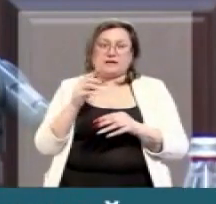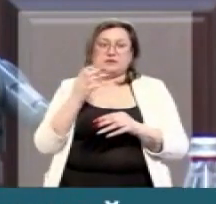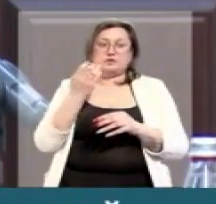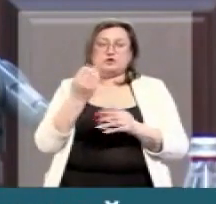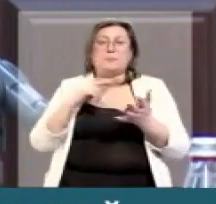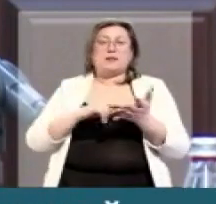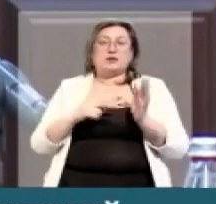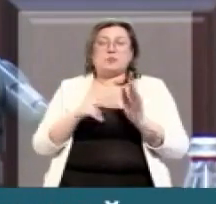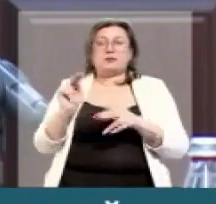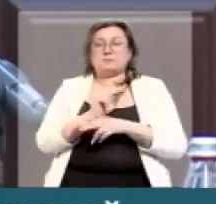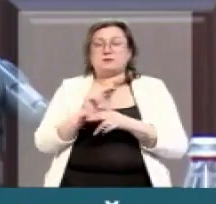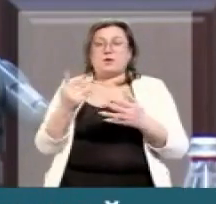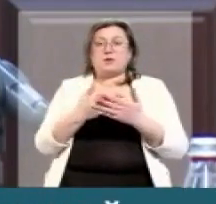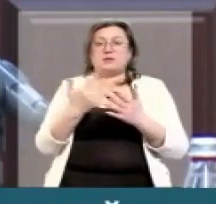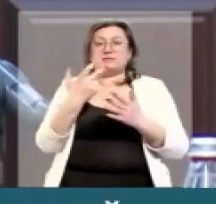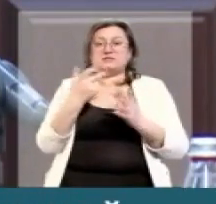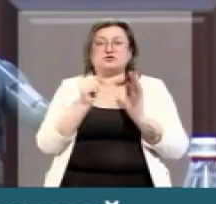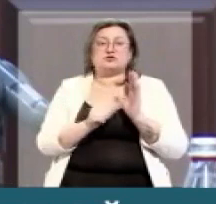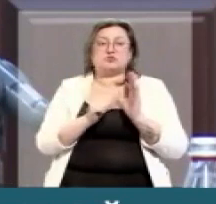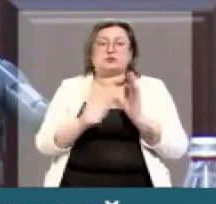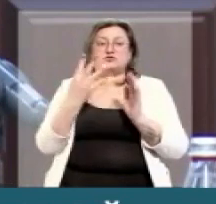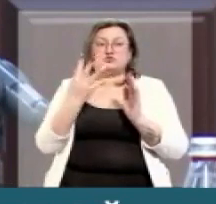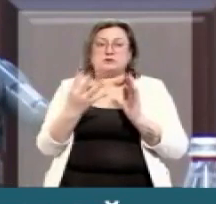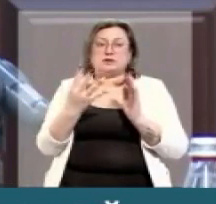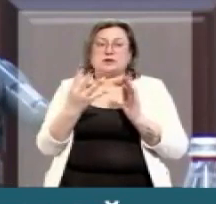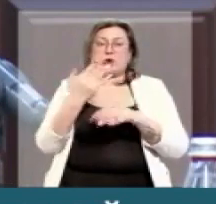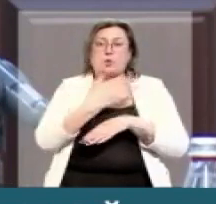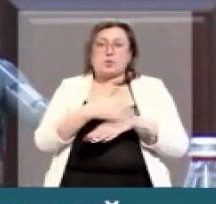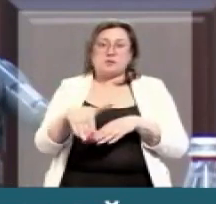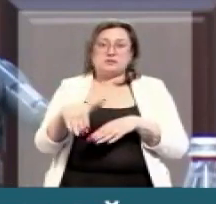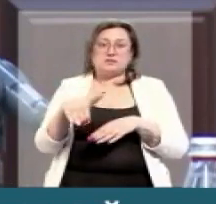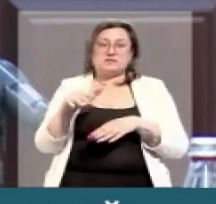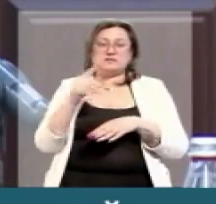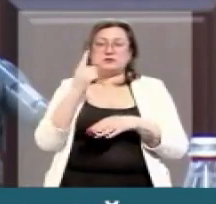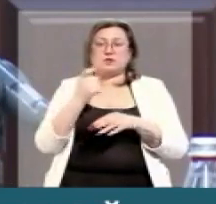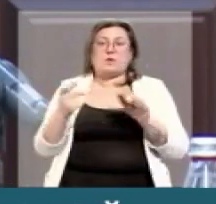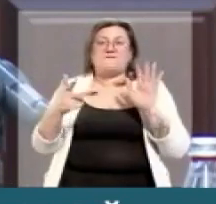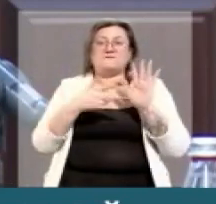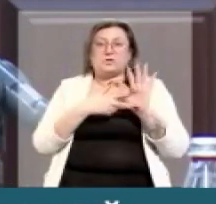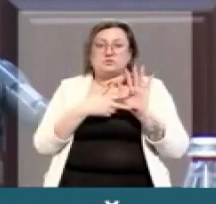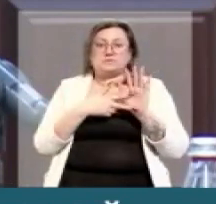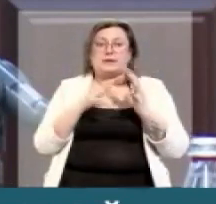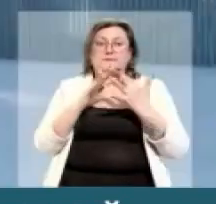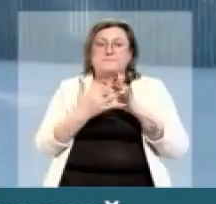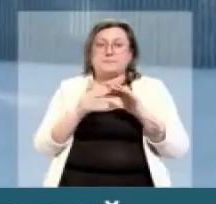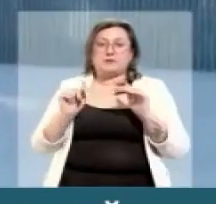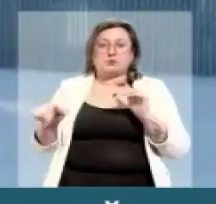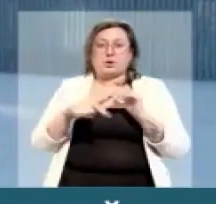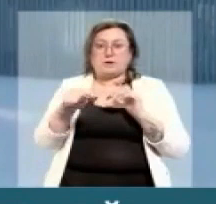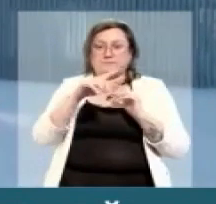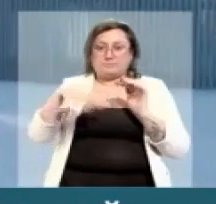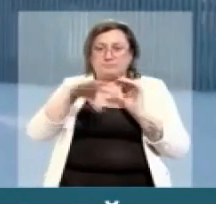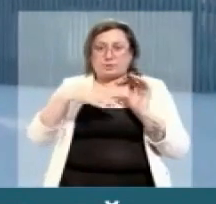планируем отремонтировать порядка 364 улиц в 108 селах. На этот